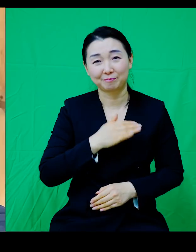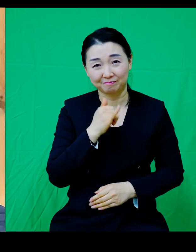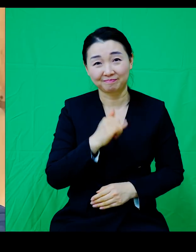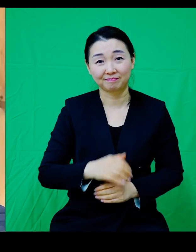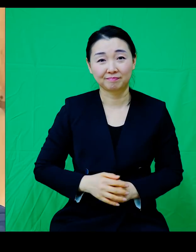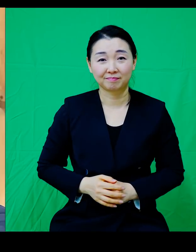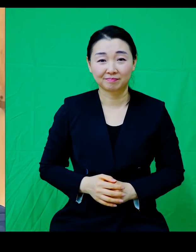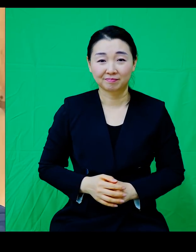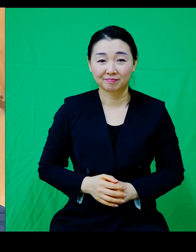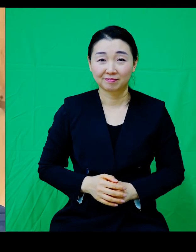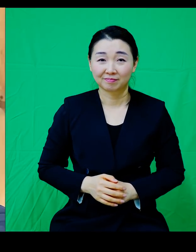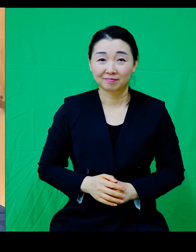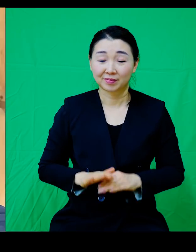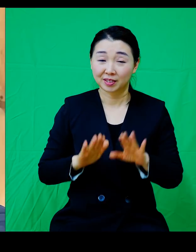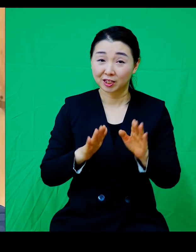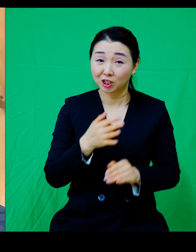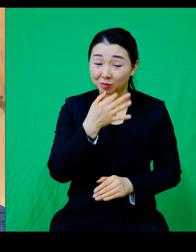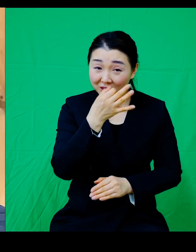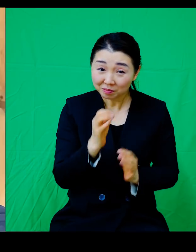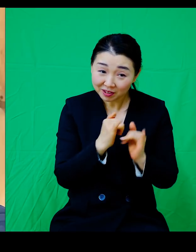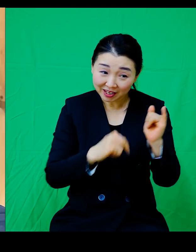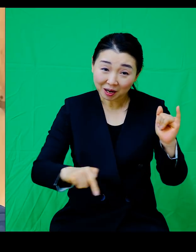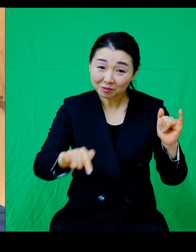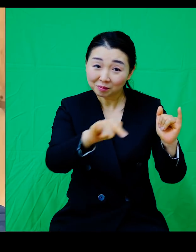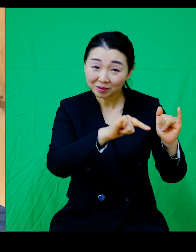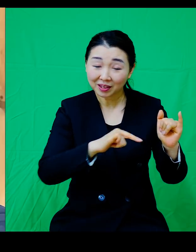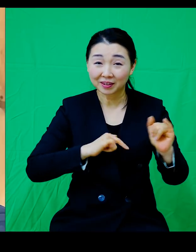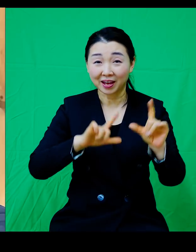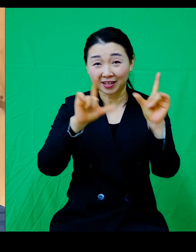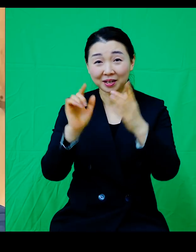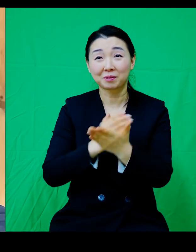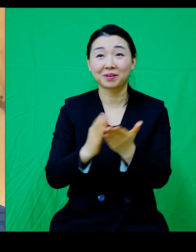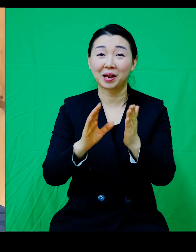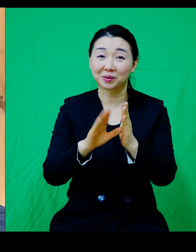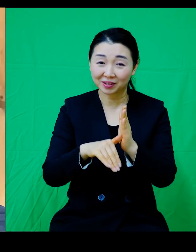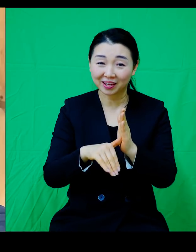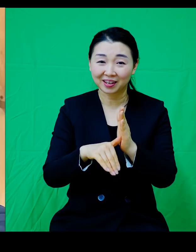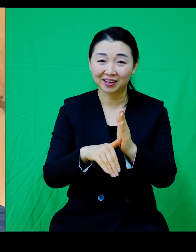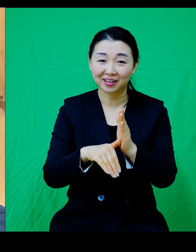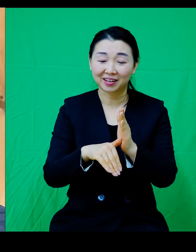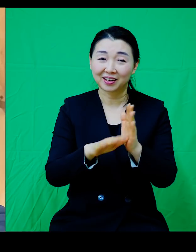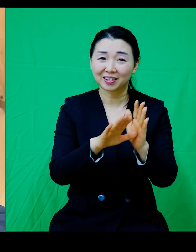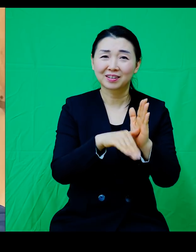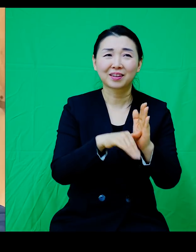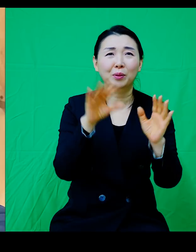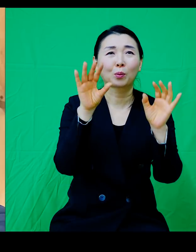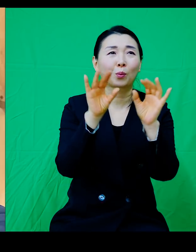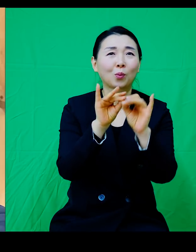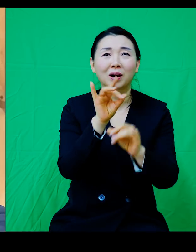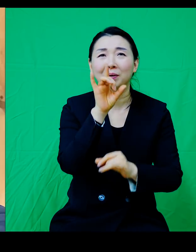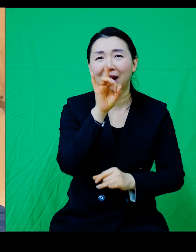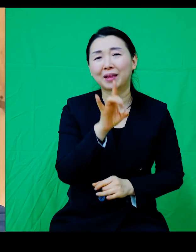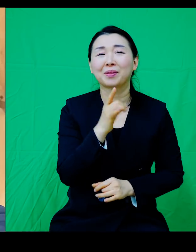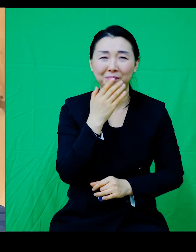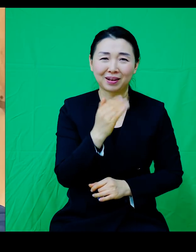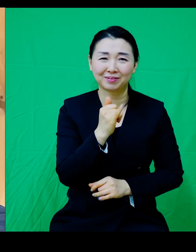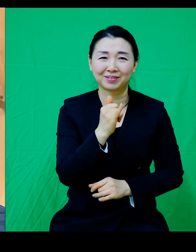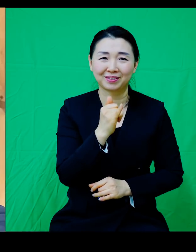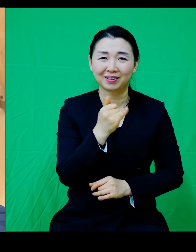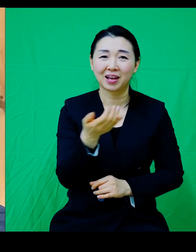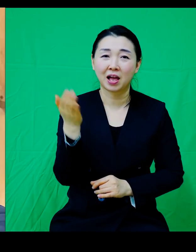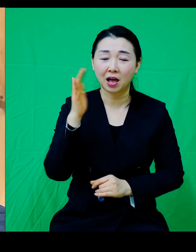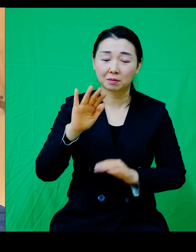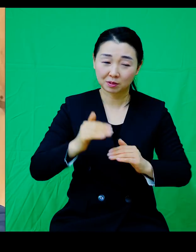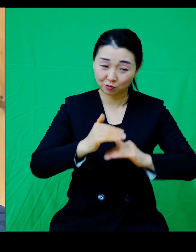그래서 힘들어하시는 분들께 이제 제가 저의 삶을 나눠드리면서 이런 말씀을 드려도 그 당시에는 공감이 안 되거나 하실